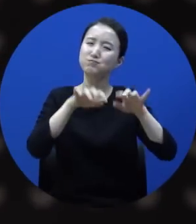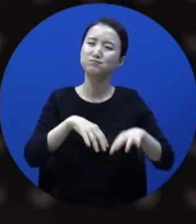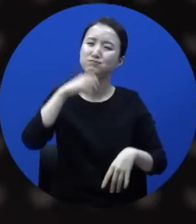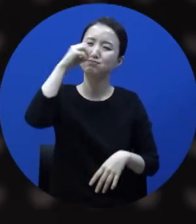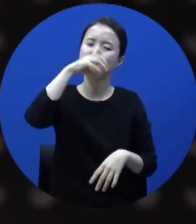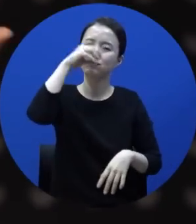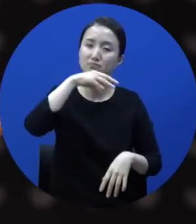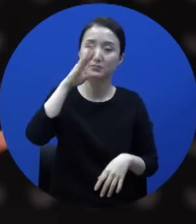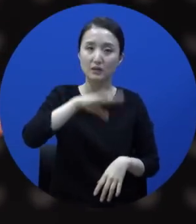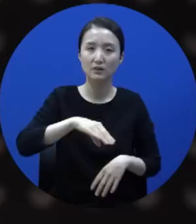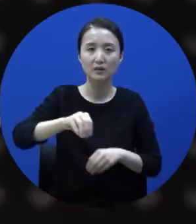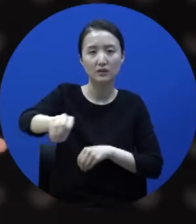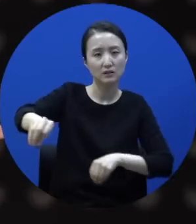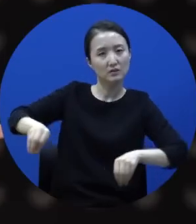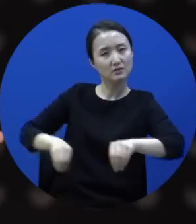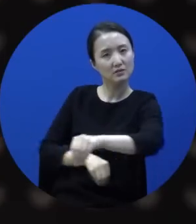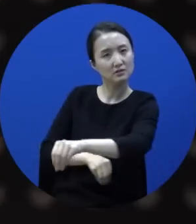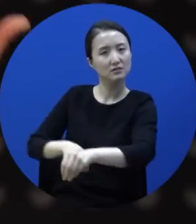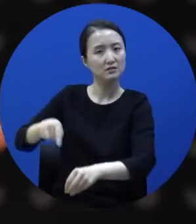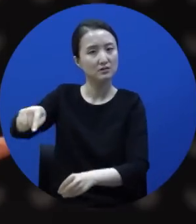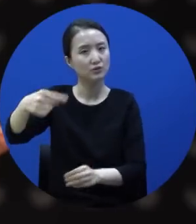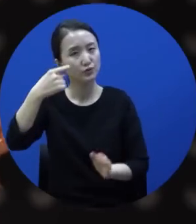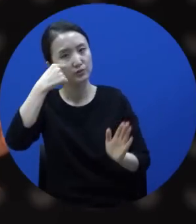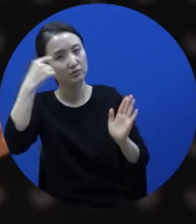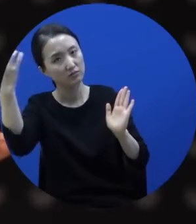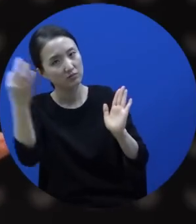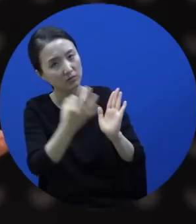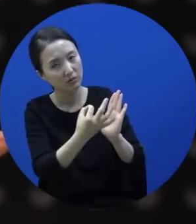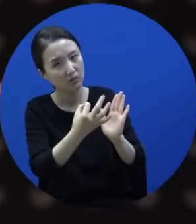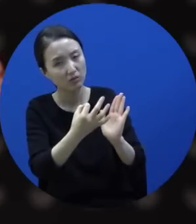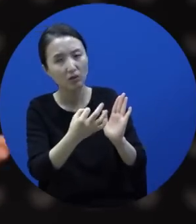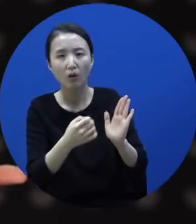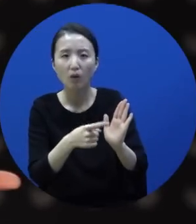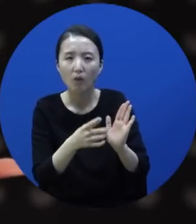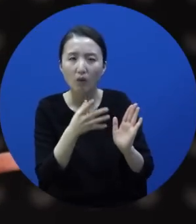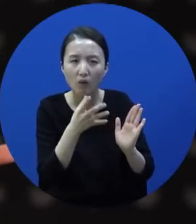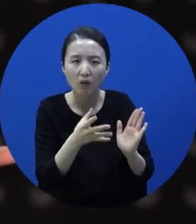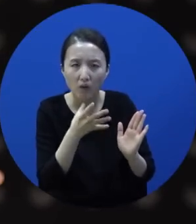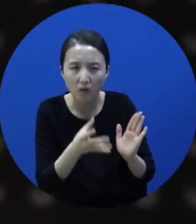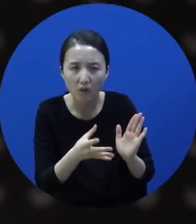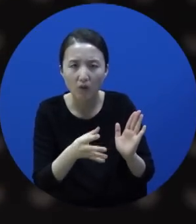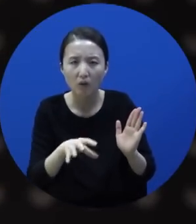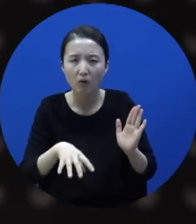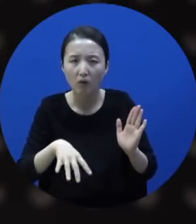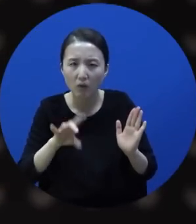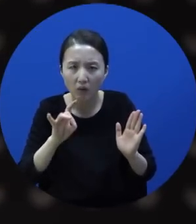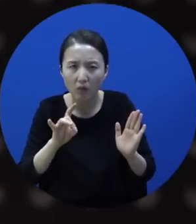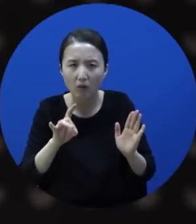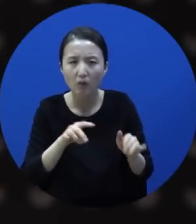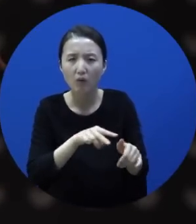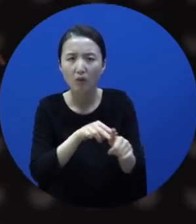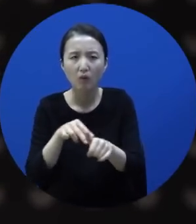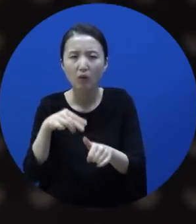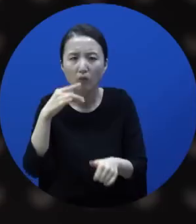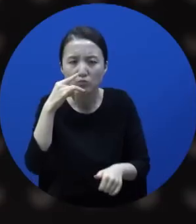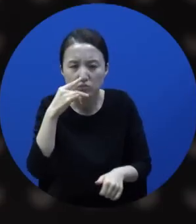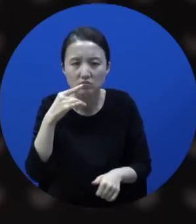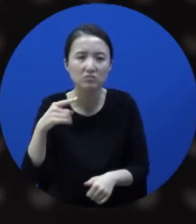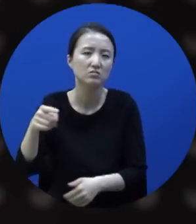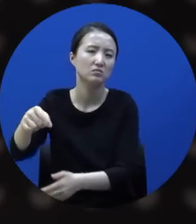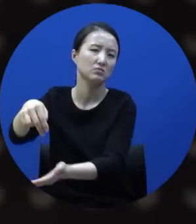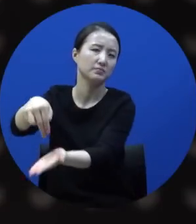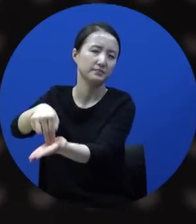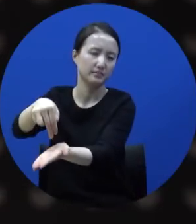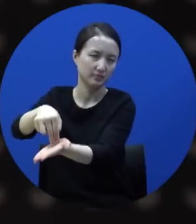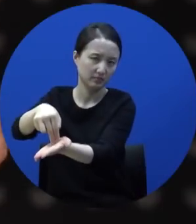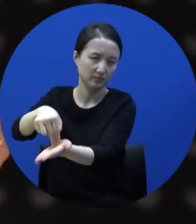잘하는지도 모르고 어떻게 해야 되는지도 모르는 그런 상황이 되는 경우가 정말 많거든요. 그래서 반드시 고객의